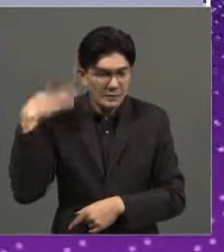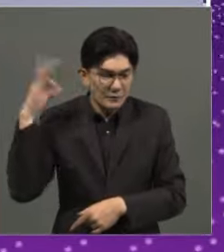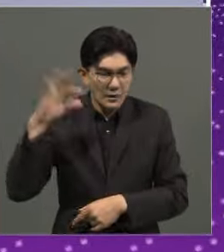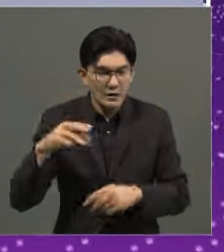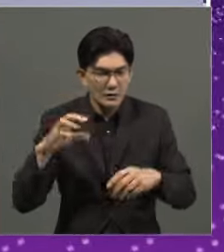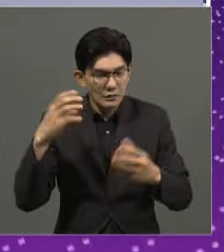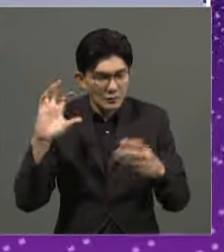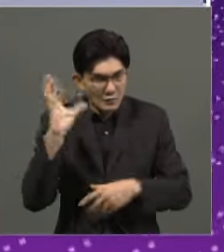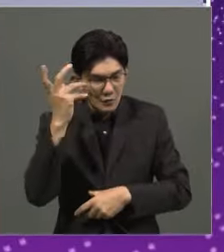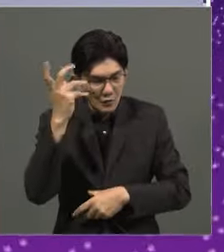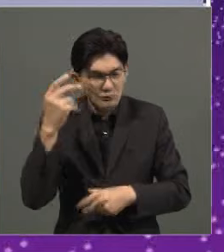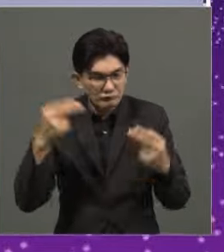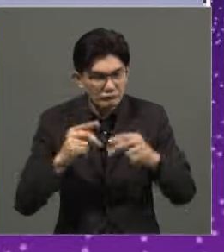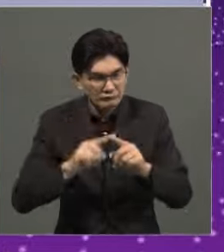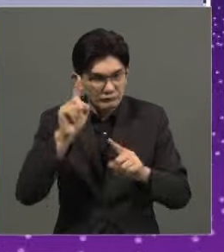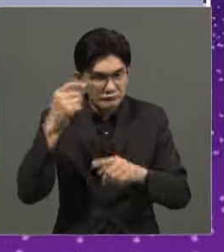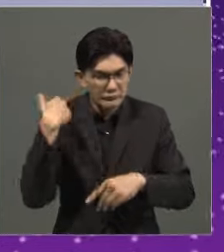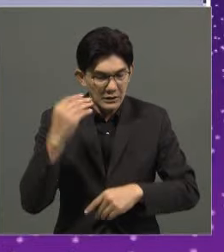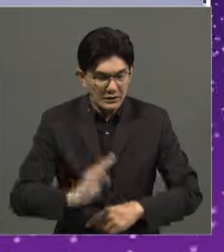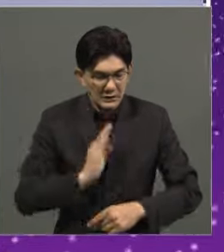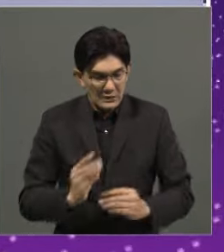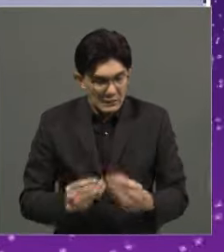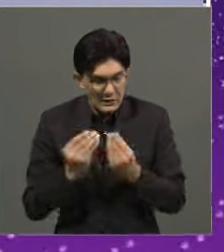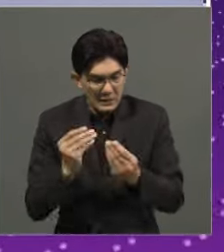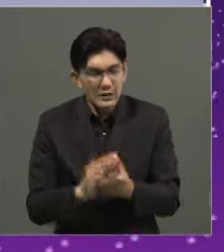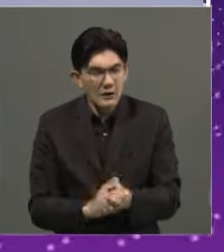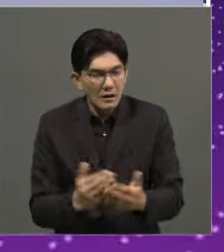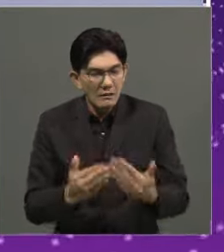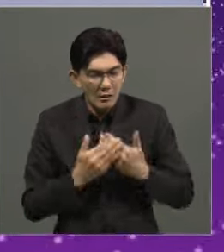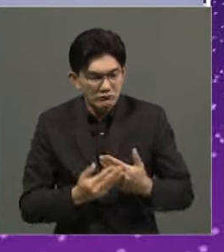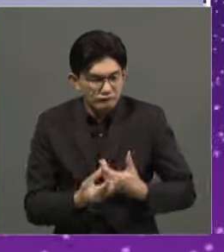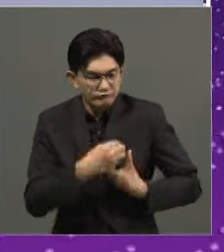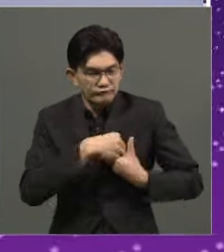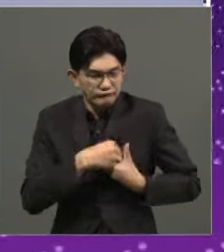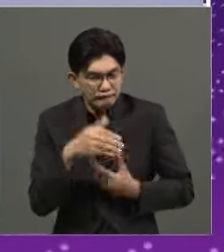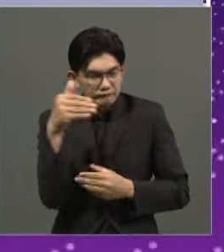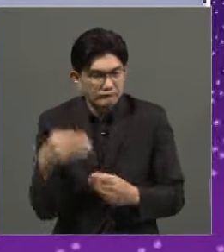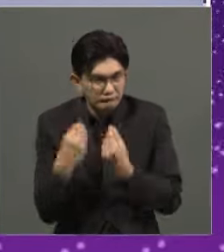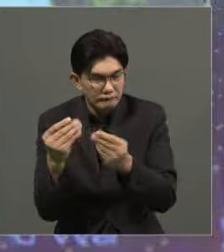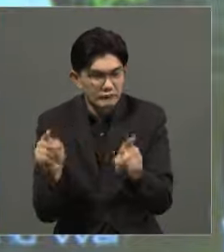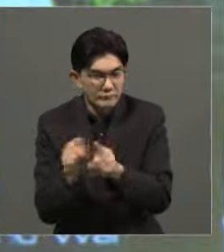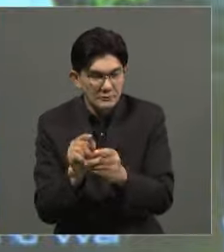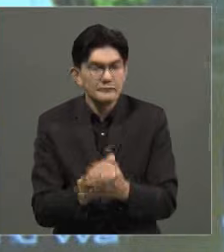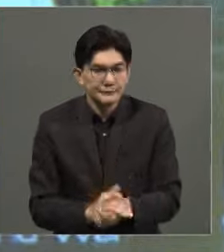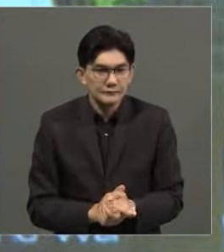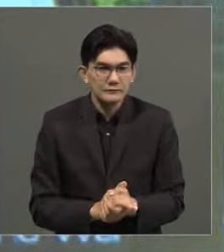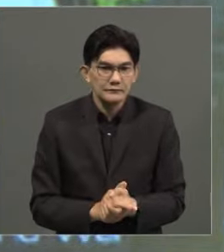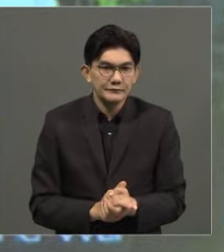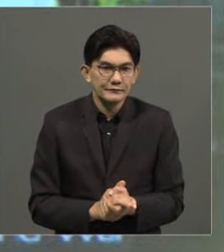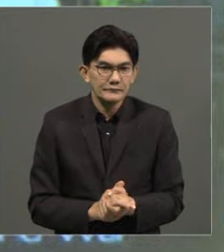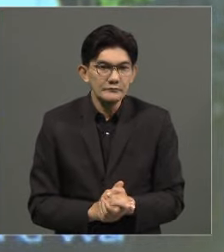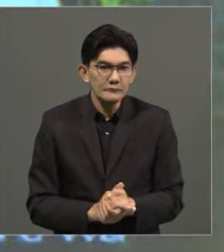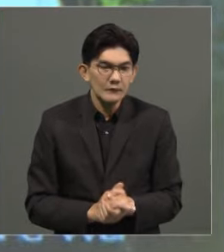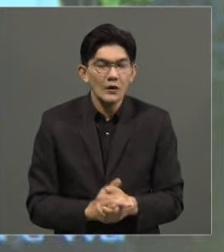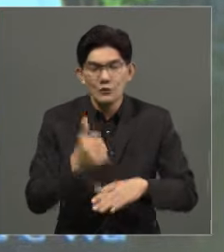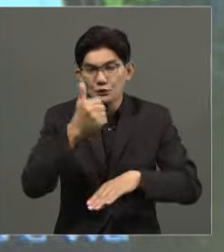ครั้งที่1เพื่อเป็นเกียรติแก่ทหารกล้าและปลุกจิตสำนึกความรักชาติค่ะพลเอกเดชนิทิตเหลืองงามขำ